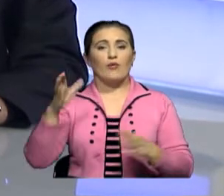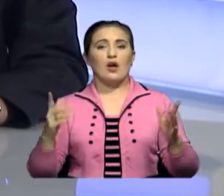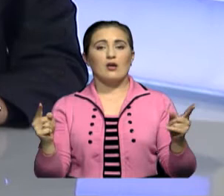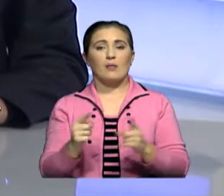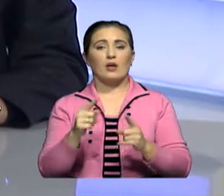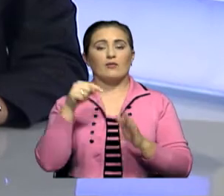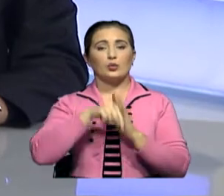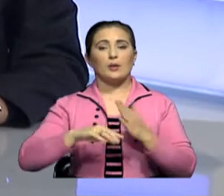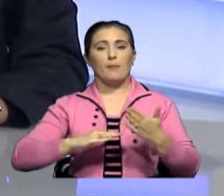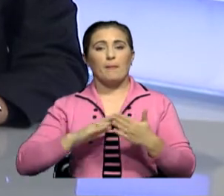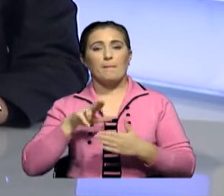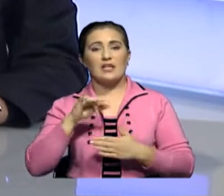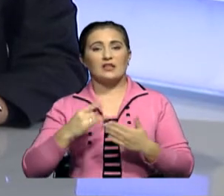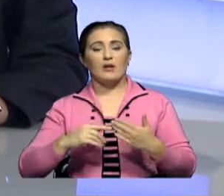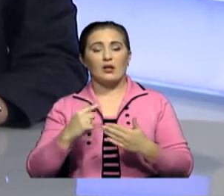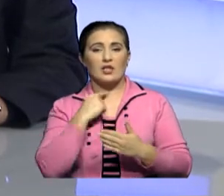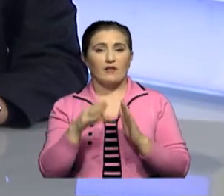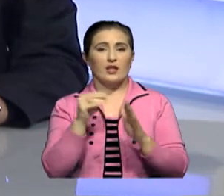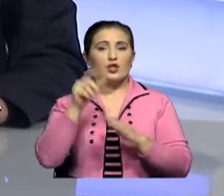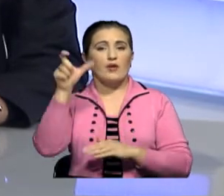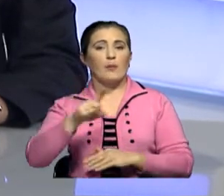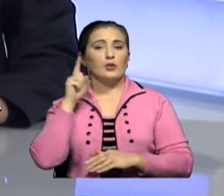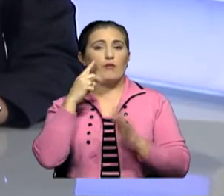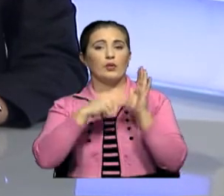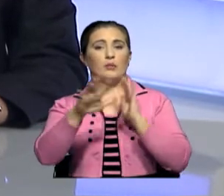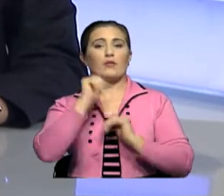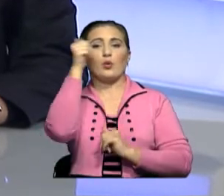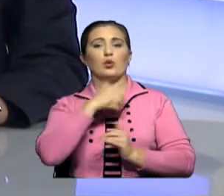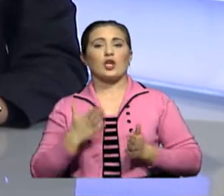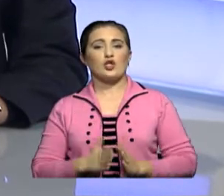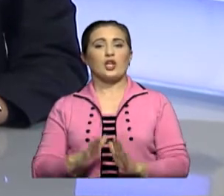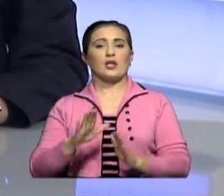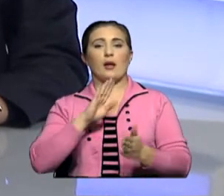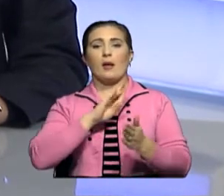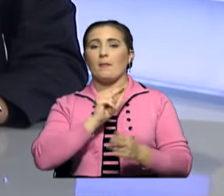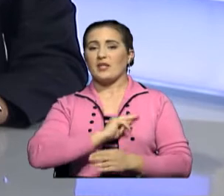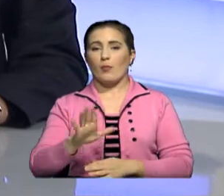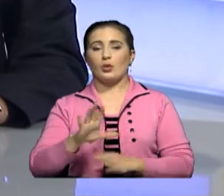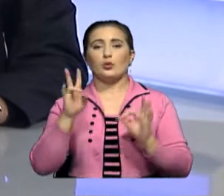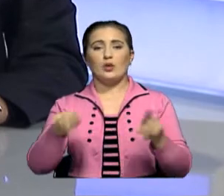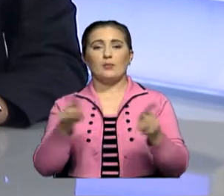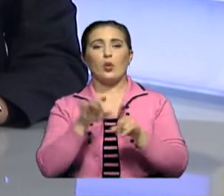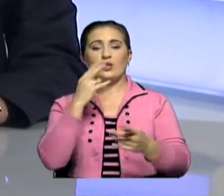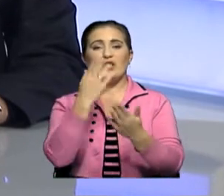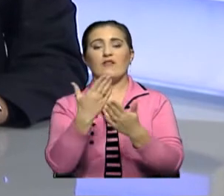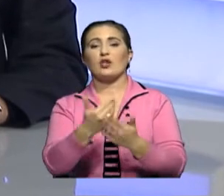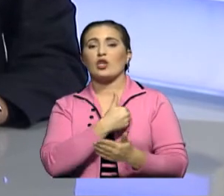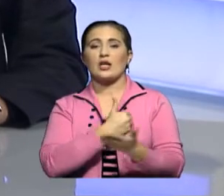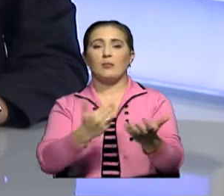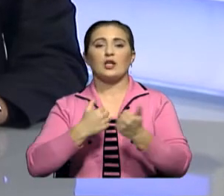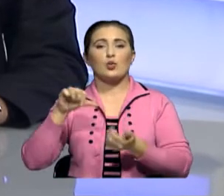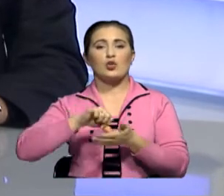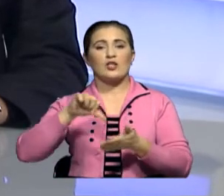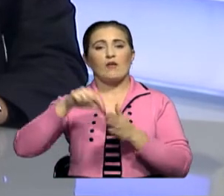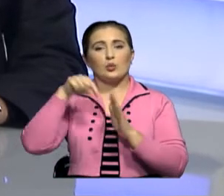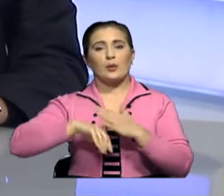внутрипартийного голосования человека молодого 85 года рождения безработного но тем не менее он изъявил желание принять участие во